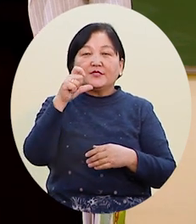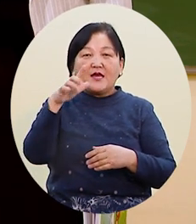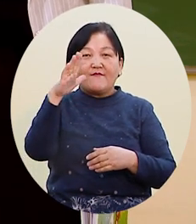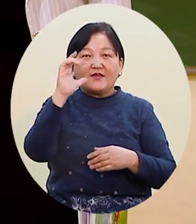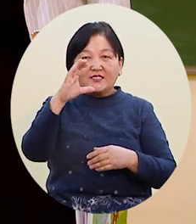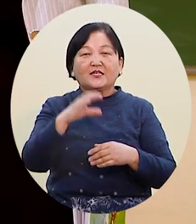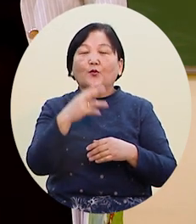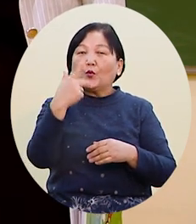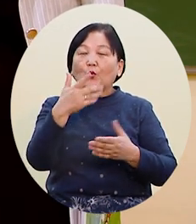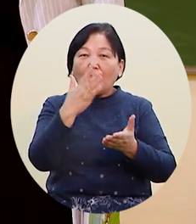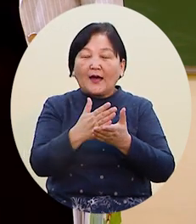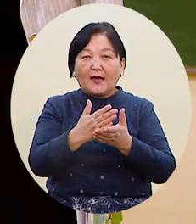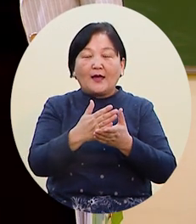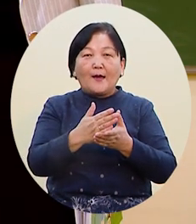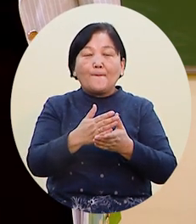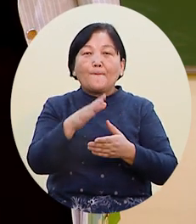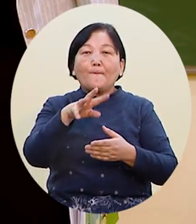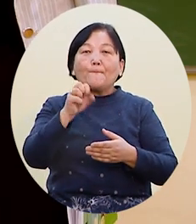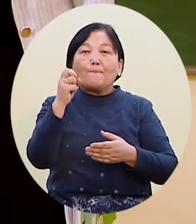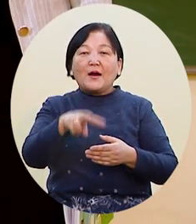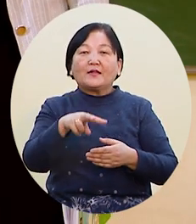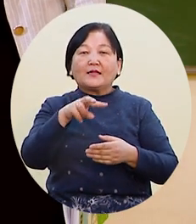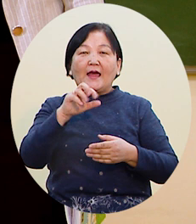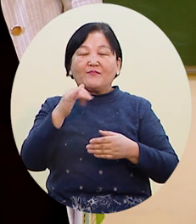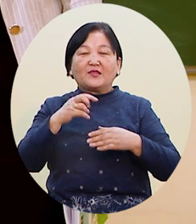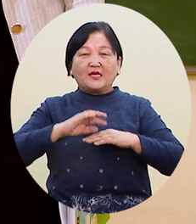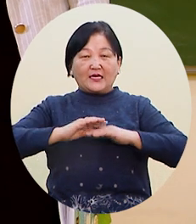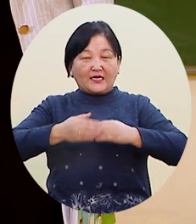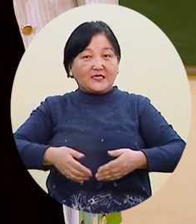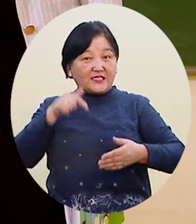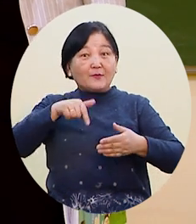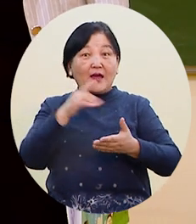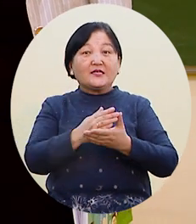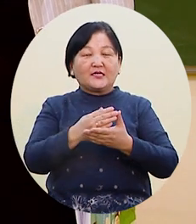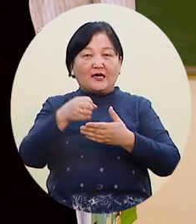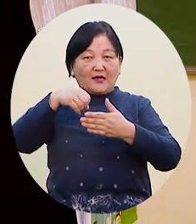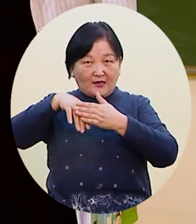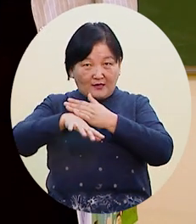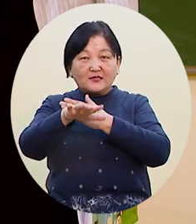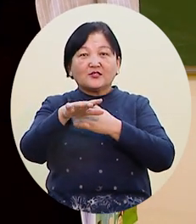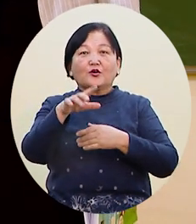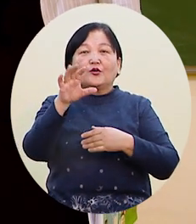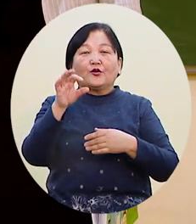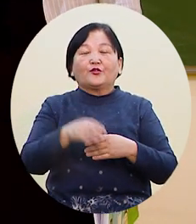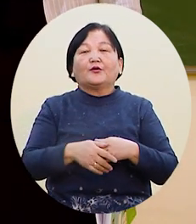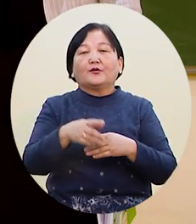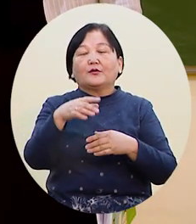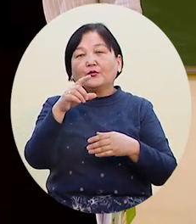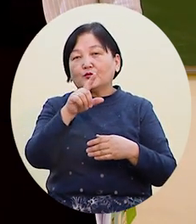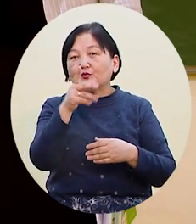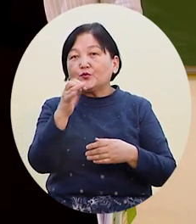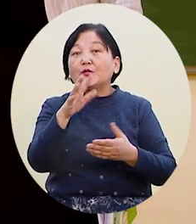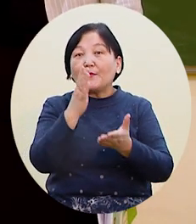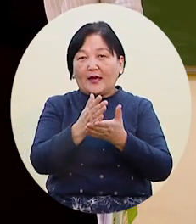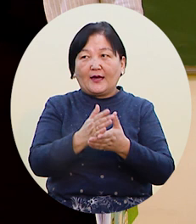амьтны гүзэнд боловсрог байгаа сивс баасыг бол сивс гэж нэрлдэг. За айдр гэж үг байгаа. Айдр гэдэг үгийн хувьд бол